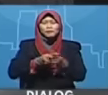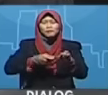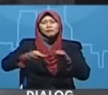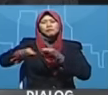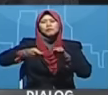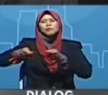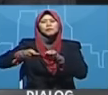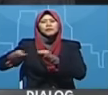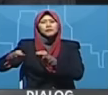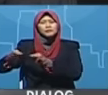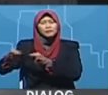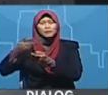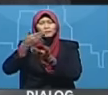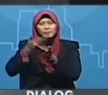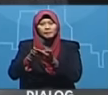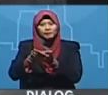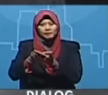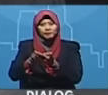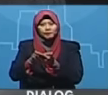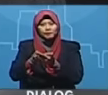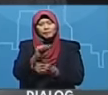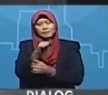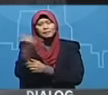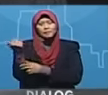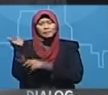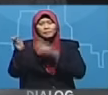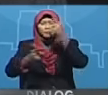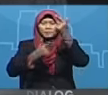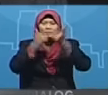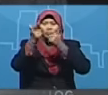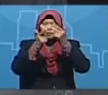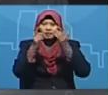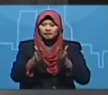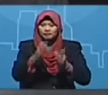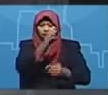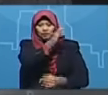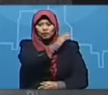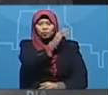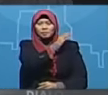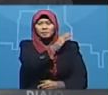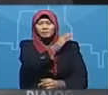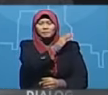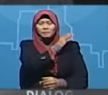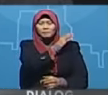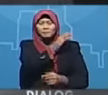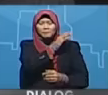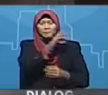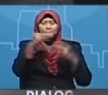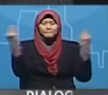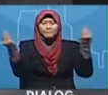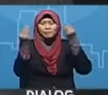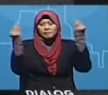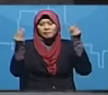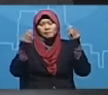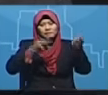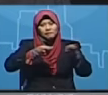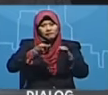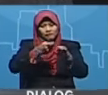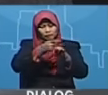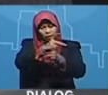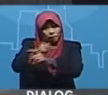koordinasikan dengan baik. Selain daripada Kementerian Pelancongan yang mengetuai mempengerusikan Majlis Kaunselian ni, kita ahli dia adalah